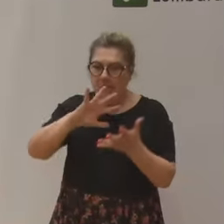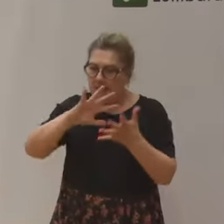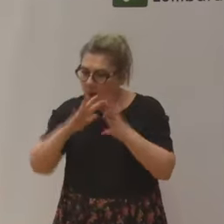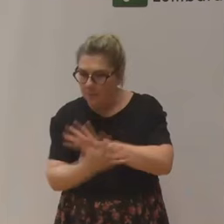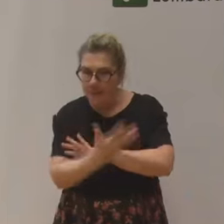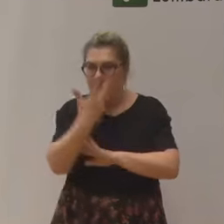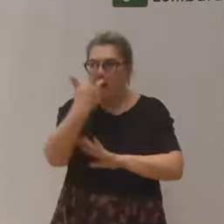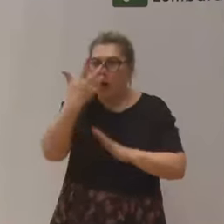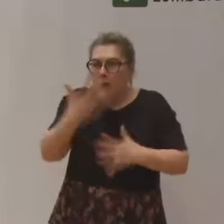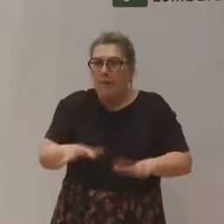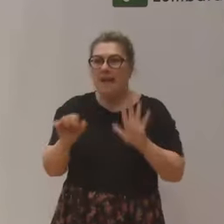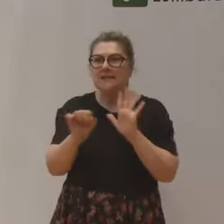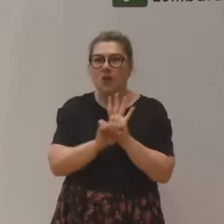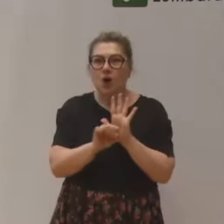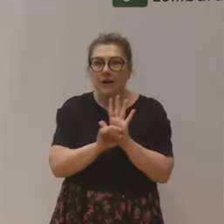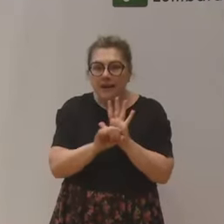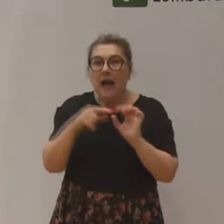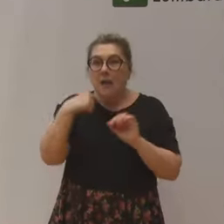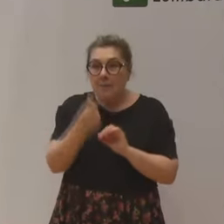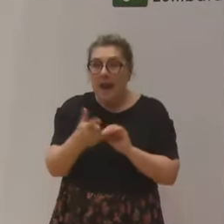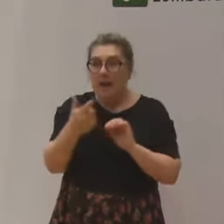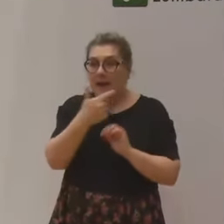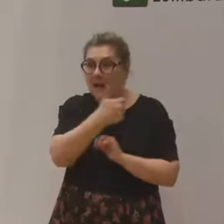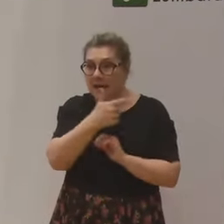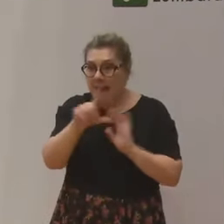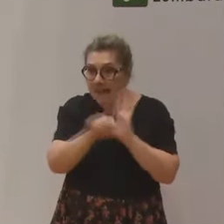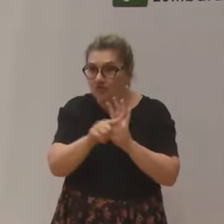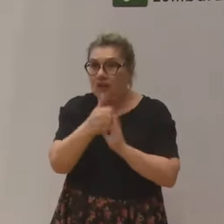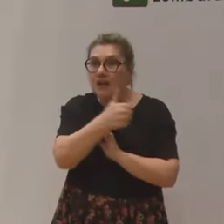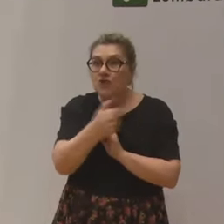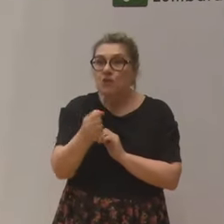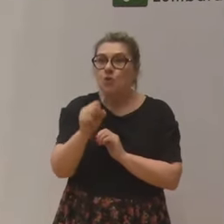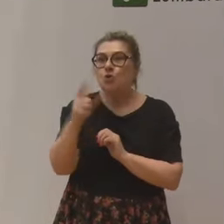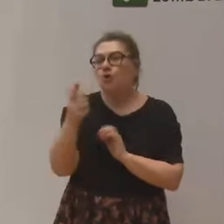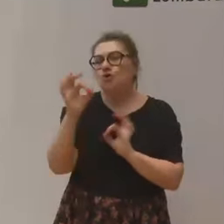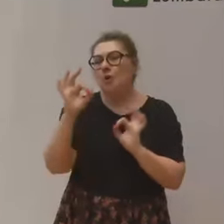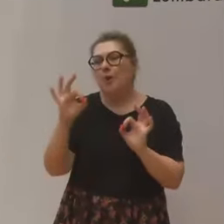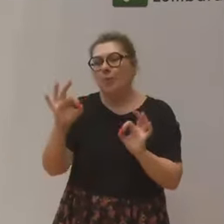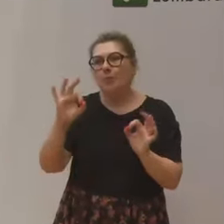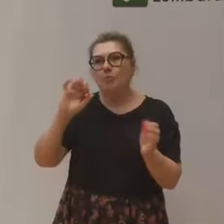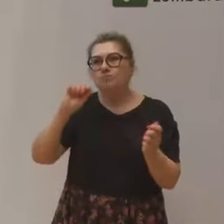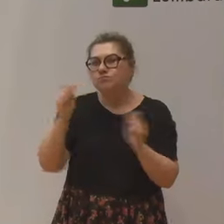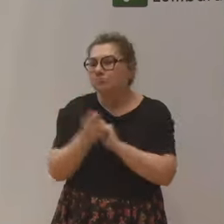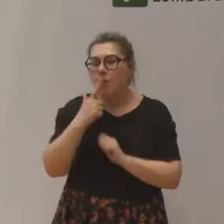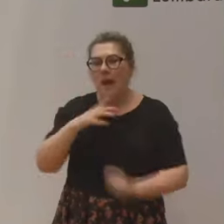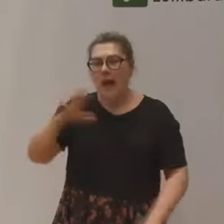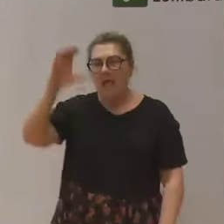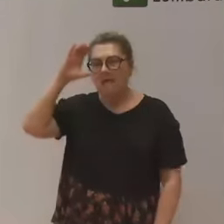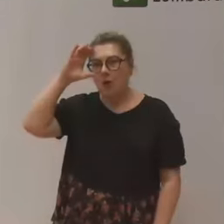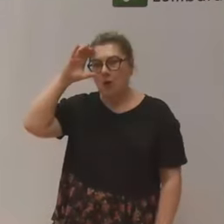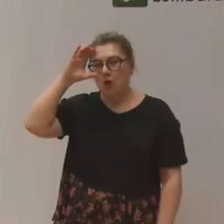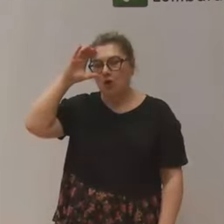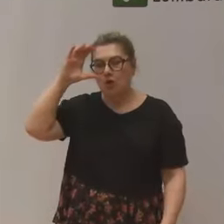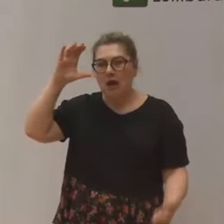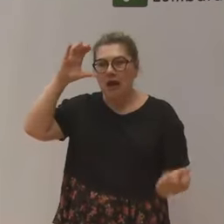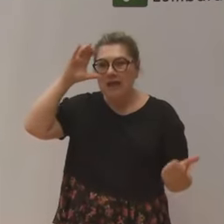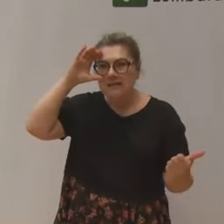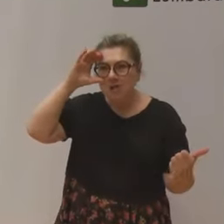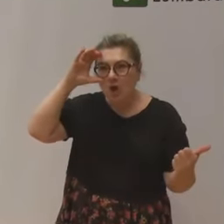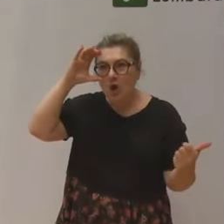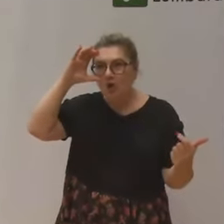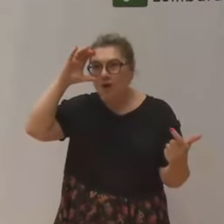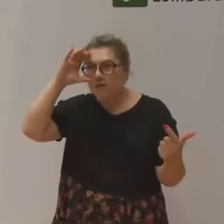storia, ormai potremmo dire, dell'applicazione della 112 da parte di Regione Lombardia è stato proprio quello dell'ascolto, di